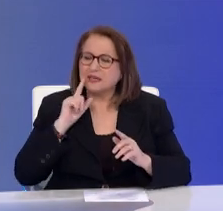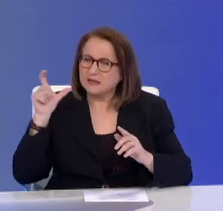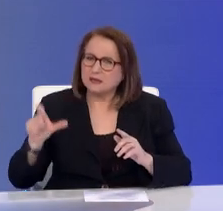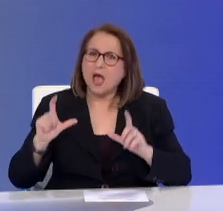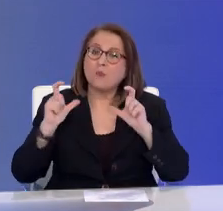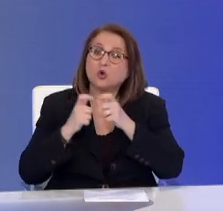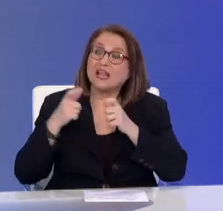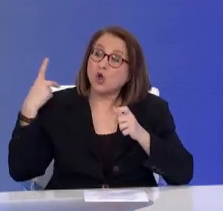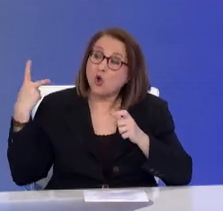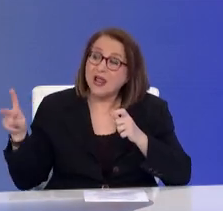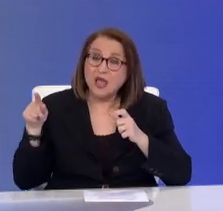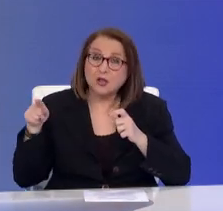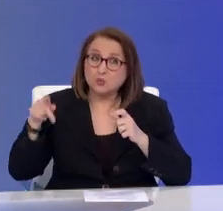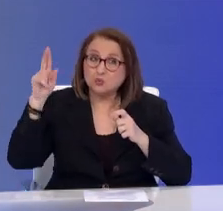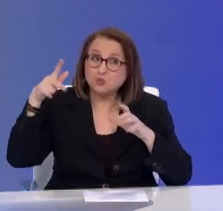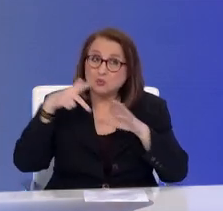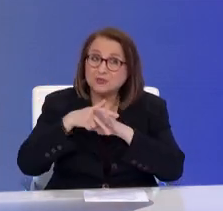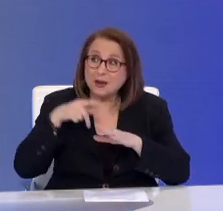με χρήματα